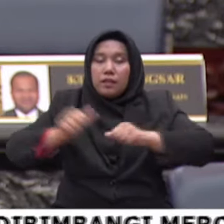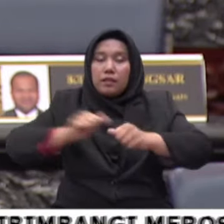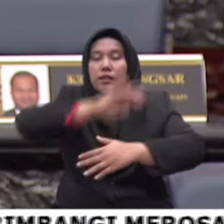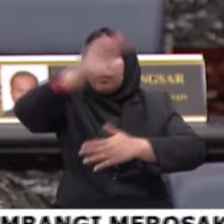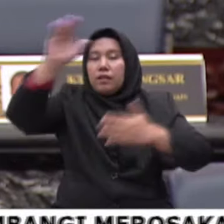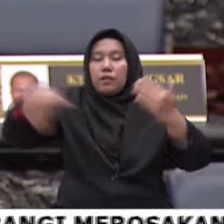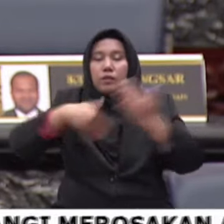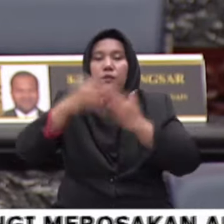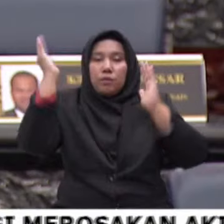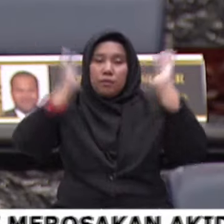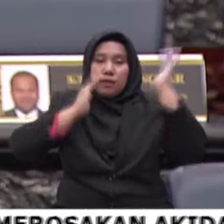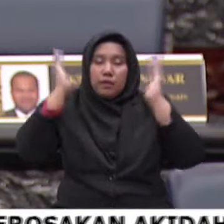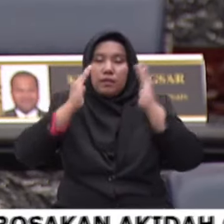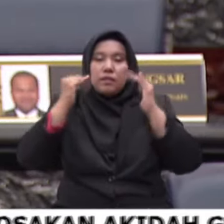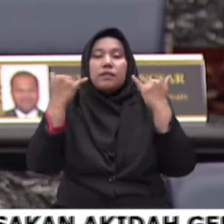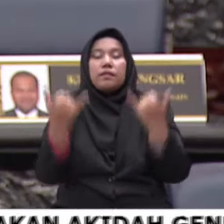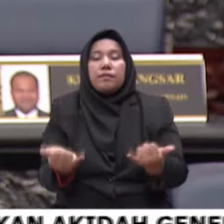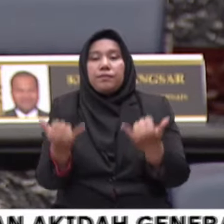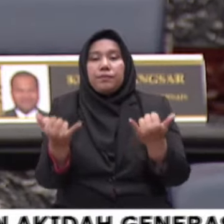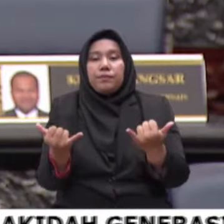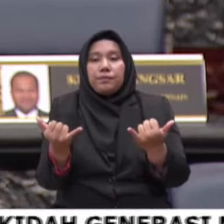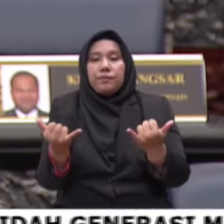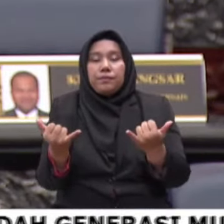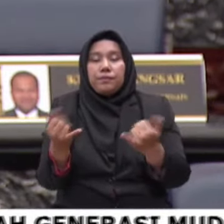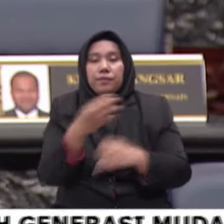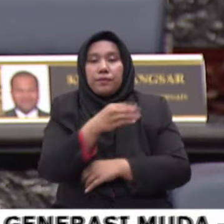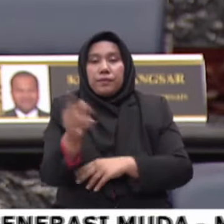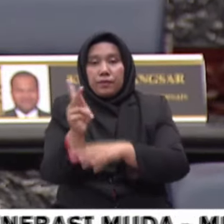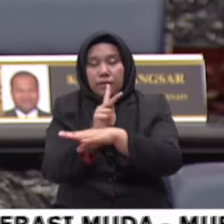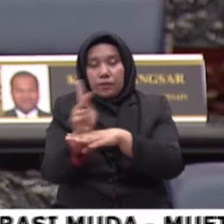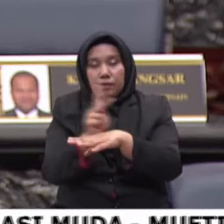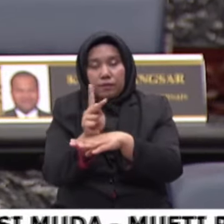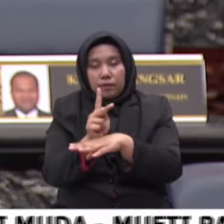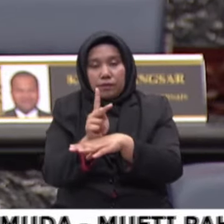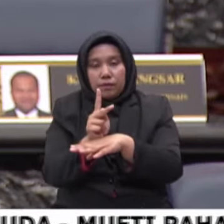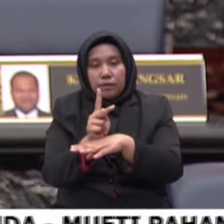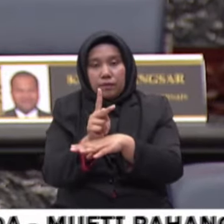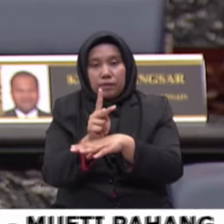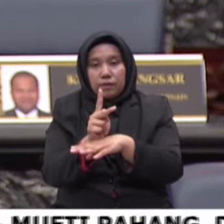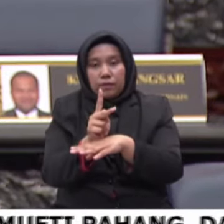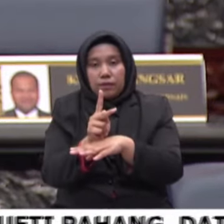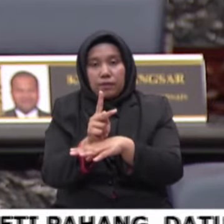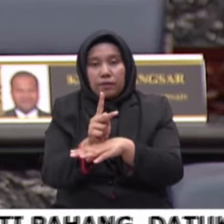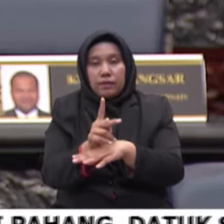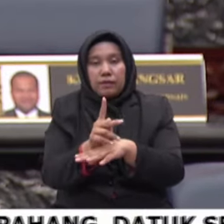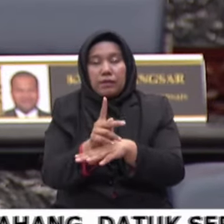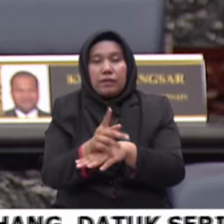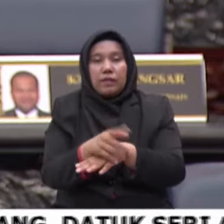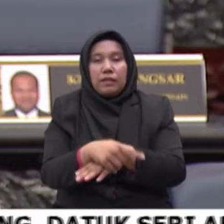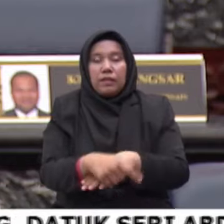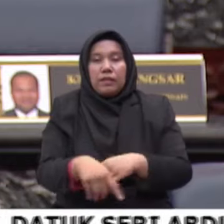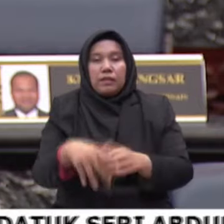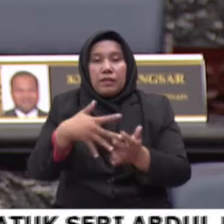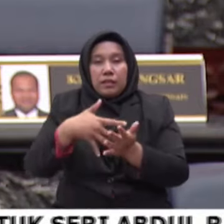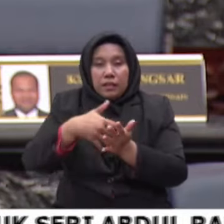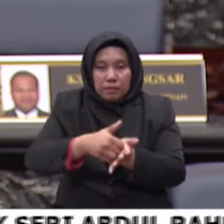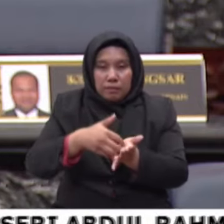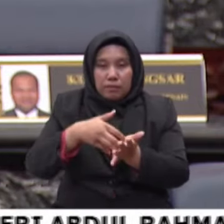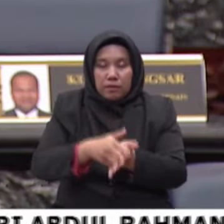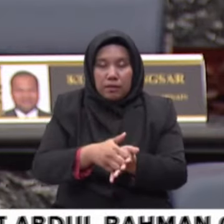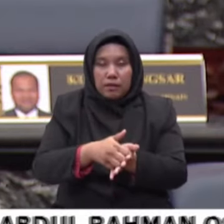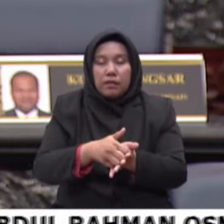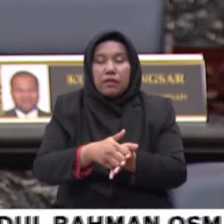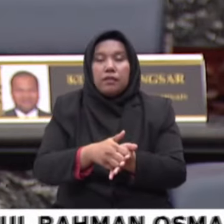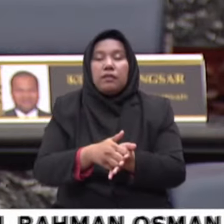pada waktu ini dan koperasi yang tenat dan sakit serta jumlah